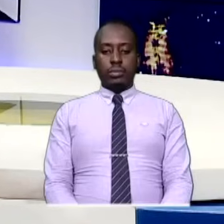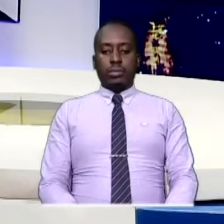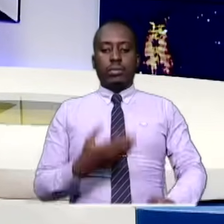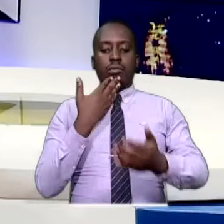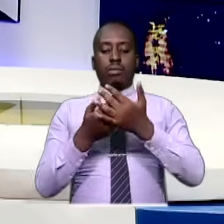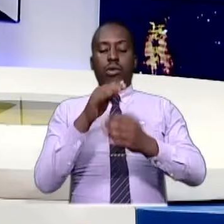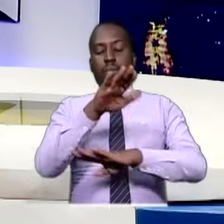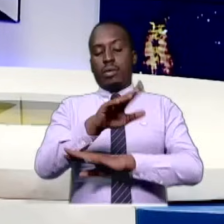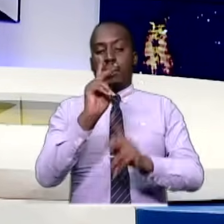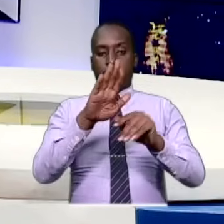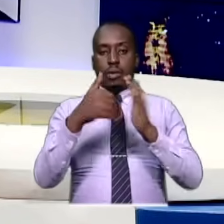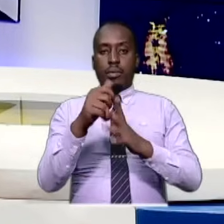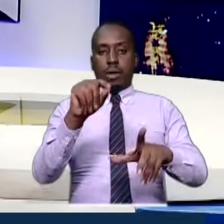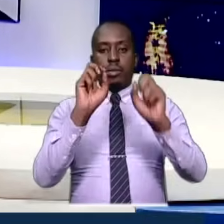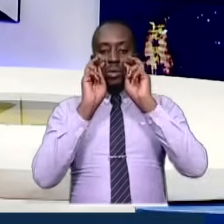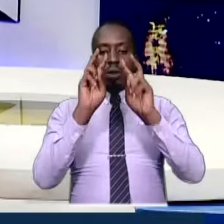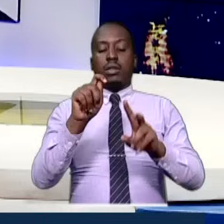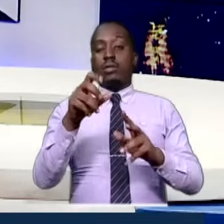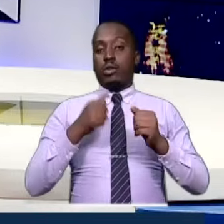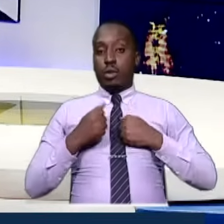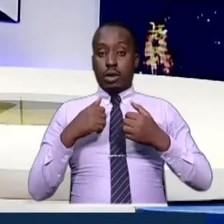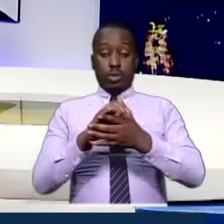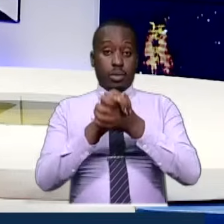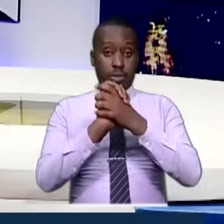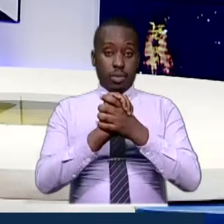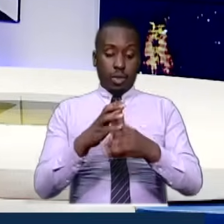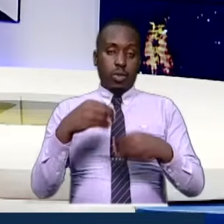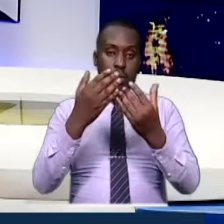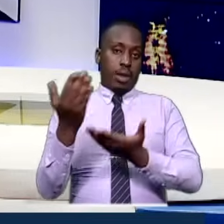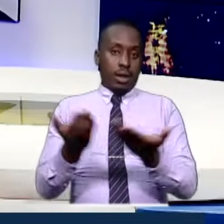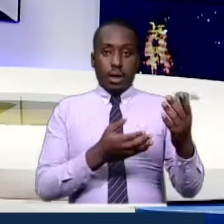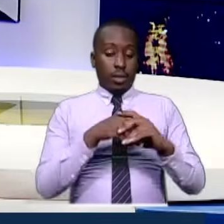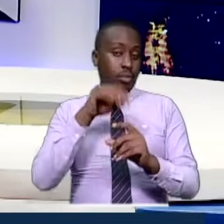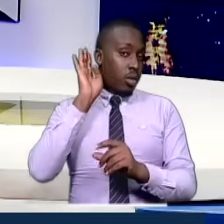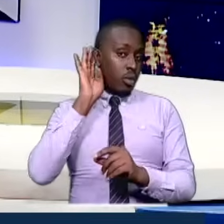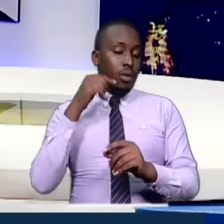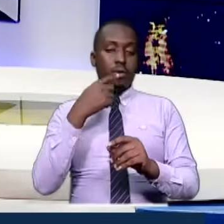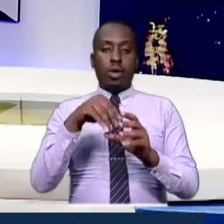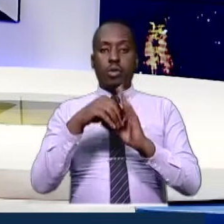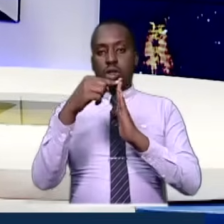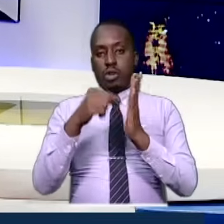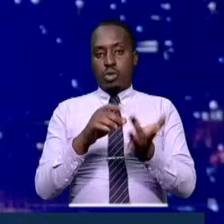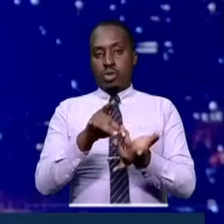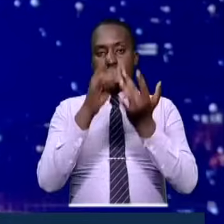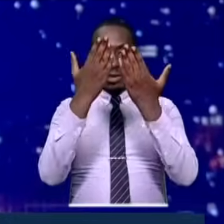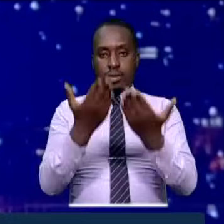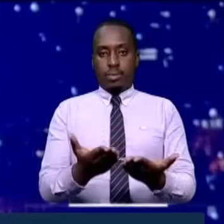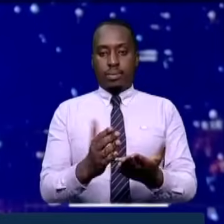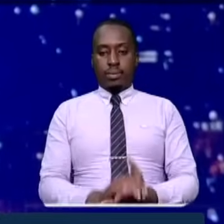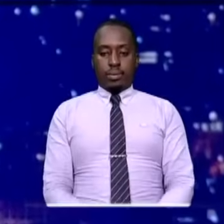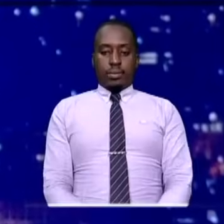umugoroba muhire kuri mwe mwahisemo gukurikira televiziyo Rwanda turabasuhuje kandi tunabahaye ikaze kuri aya makuru agiye kugaruka kuri izi ngingo z'ingenzi